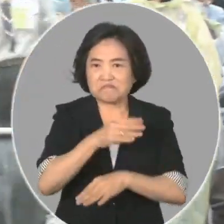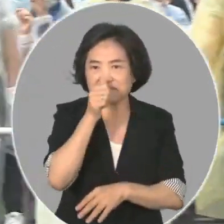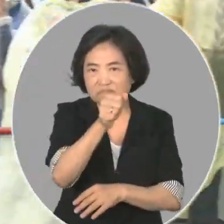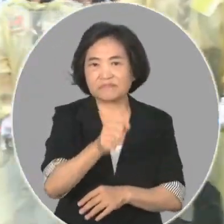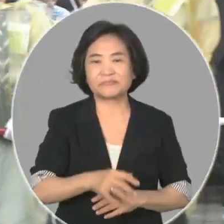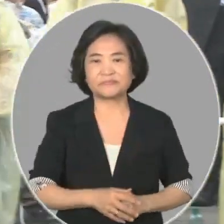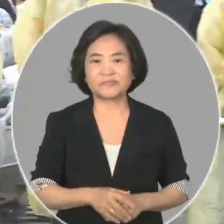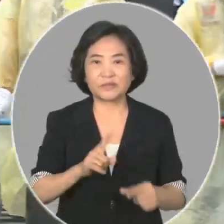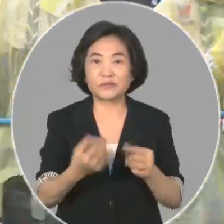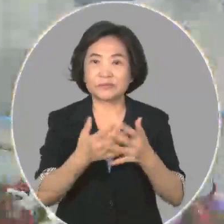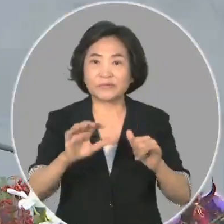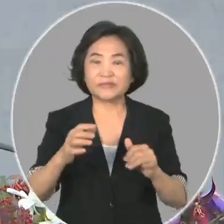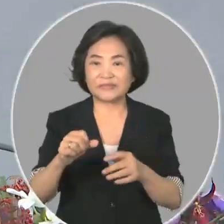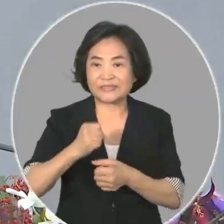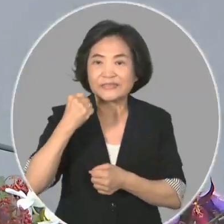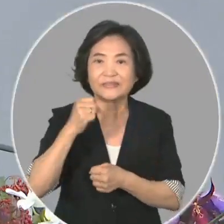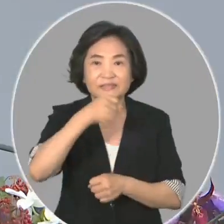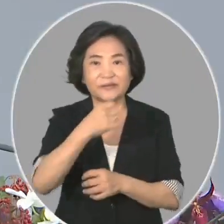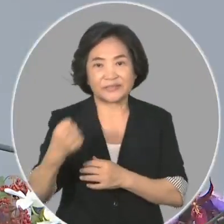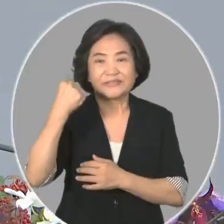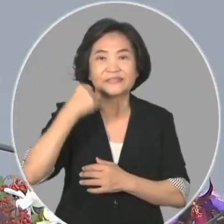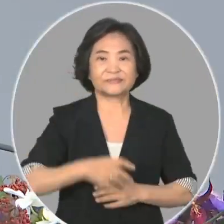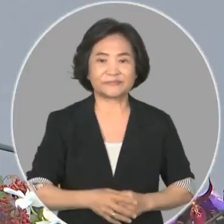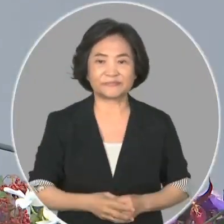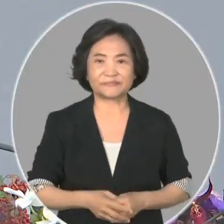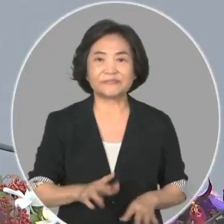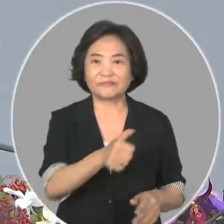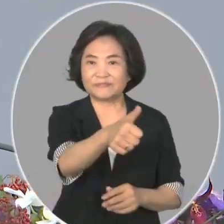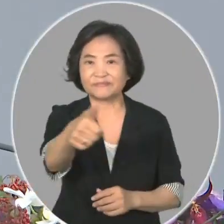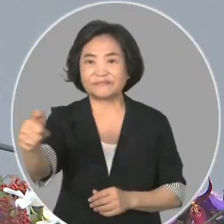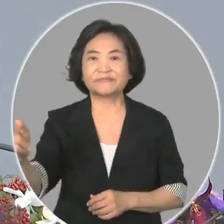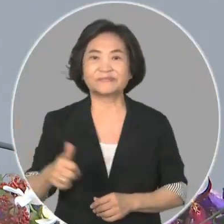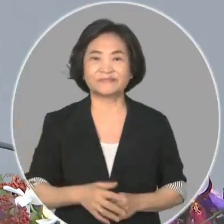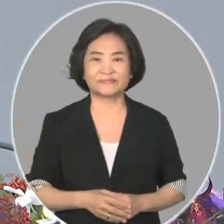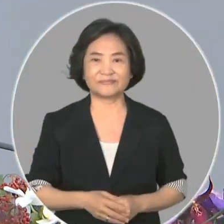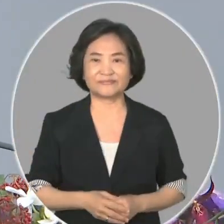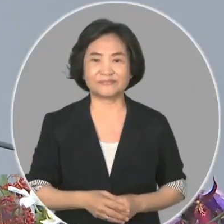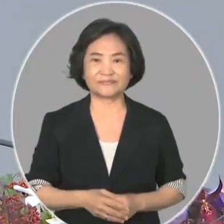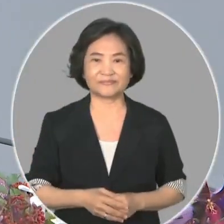中华民国加油，台湾加油，谢谢大家，谢谢。